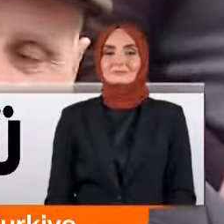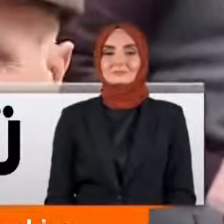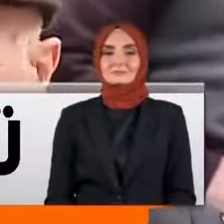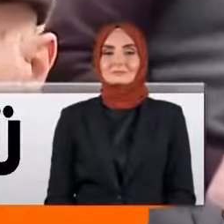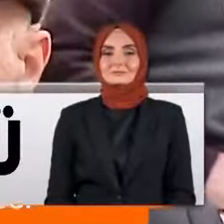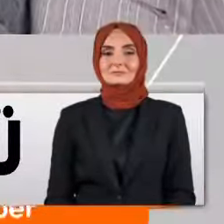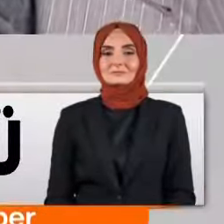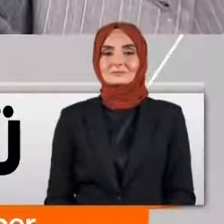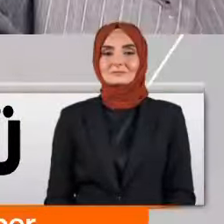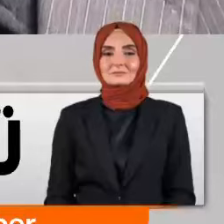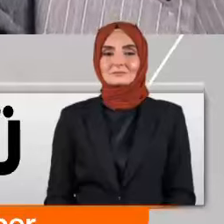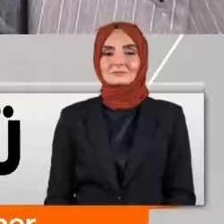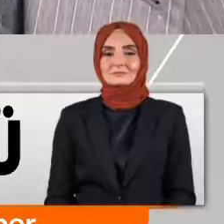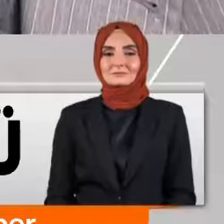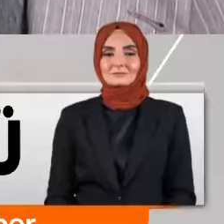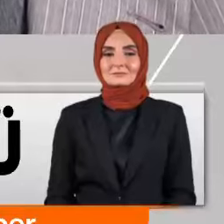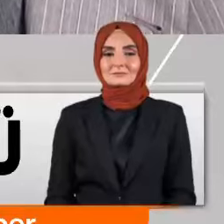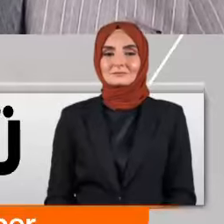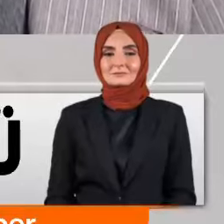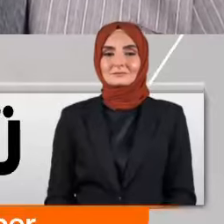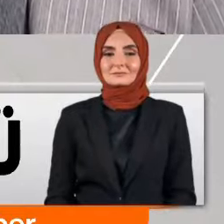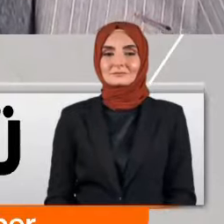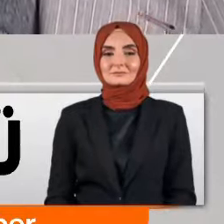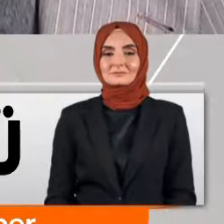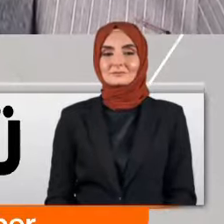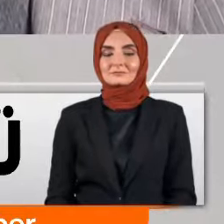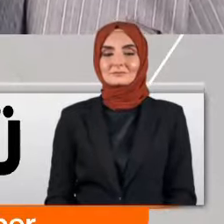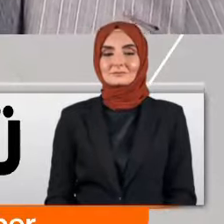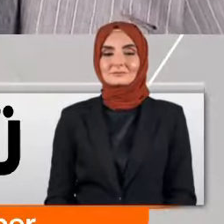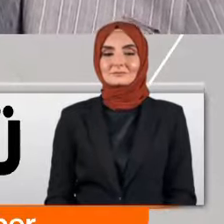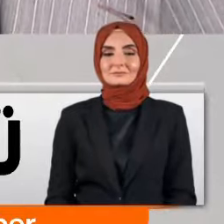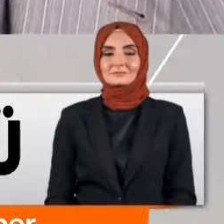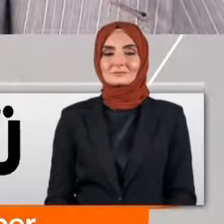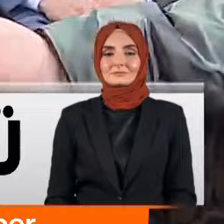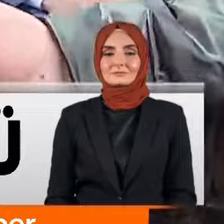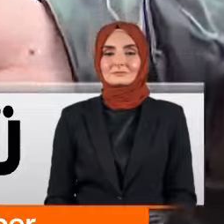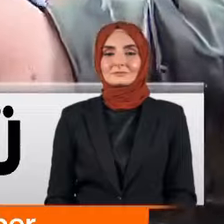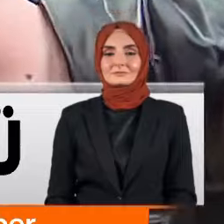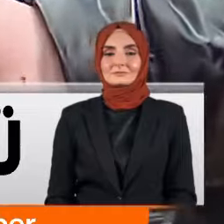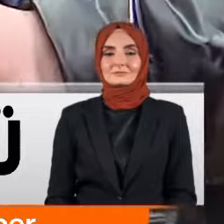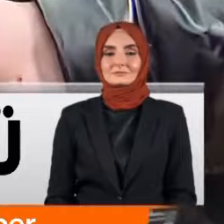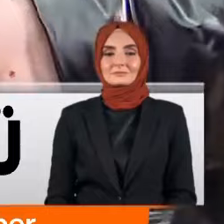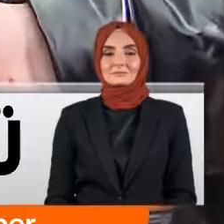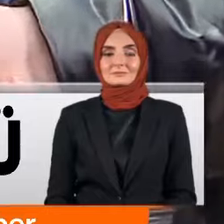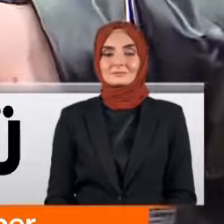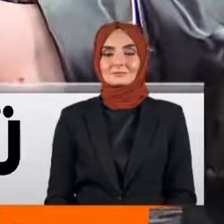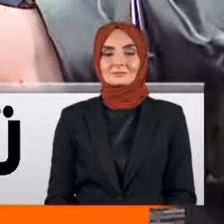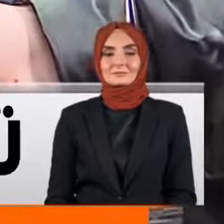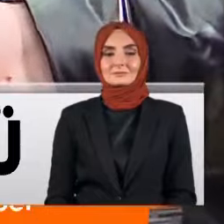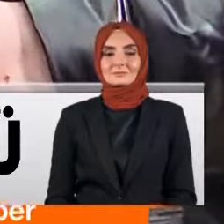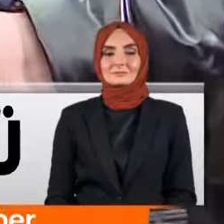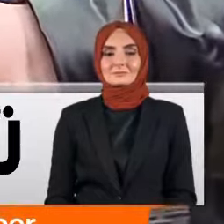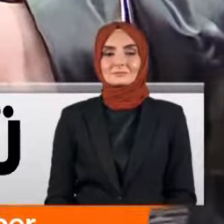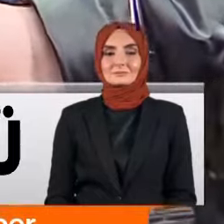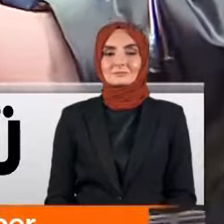çok türküler yapmış. Bestelerdi bestelerini. Kezban Yenge türküsün. Uyudu bir daşlı olur. Erik Dalı. Curacı. Deli Kadir